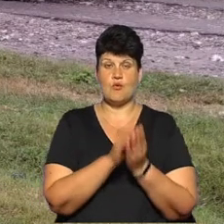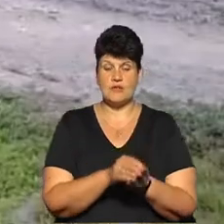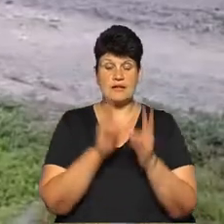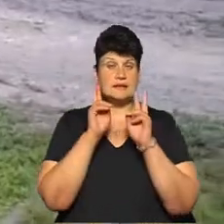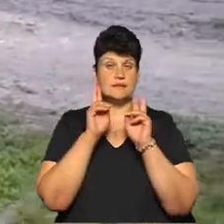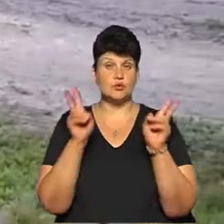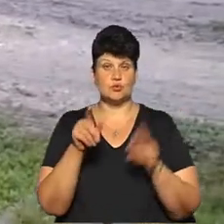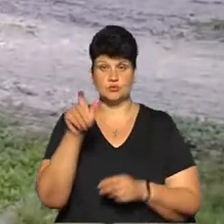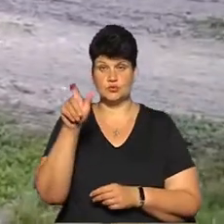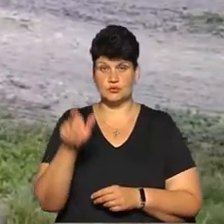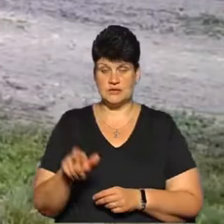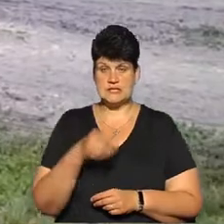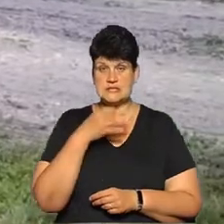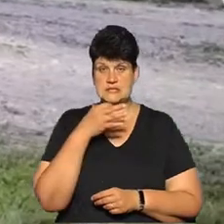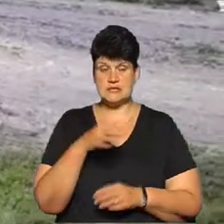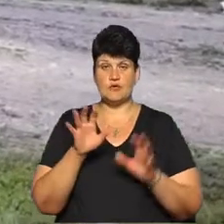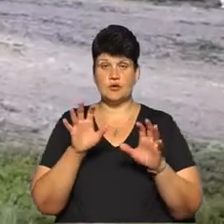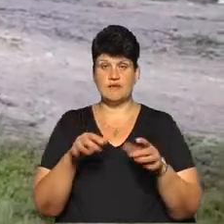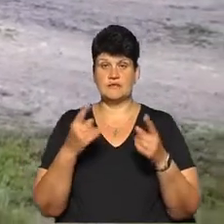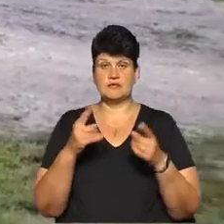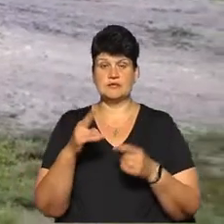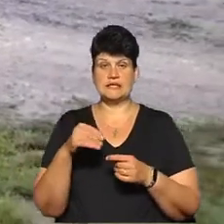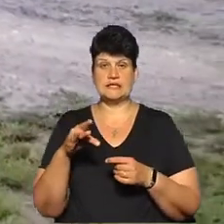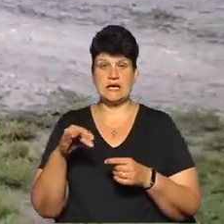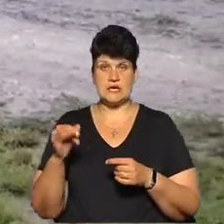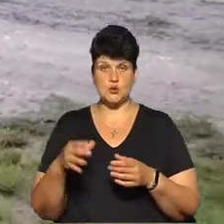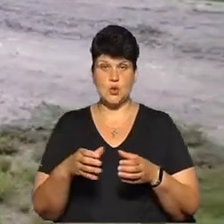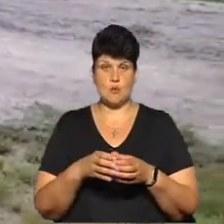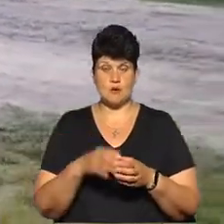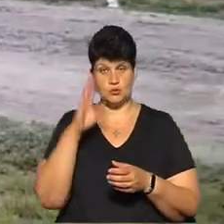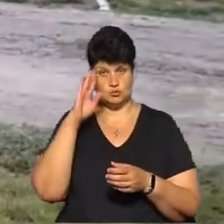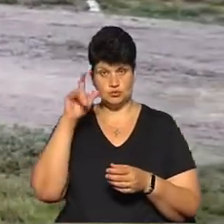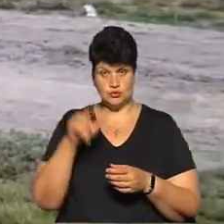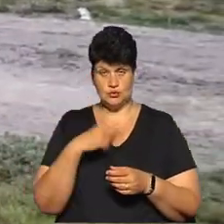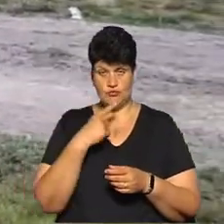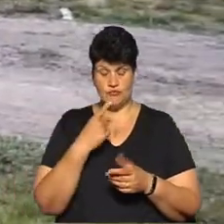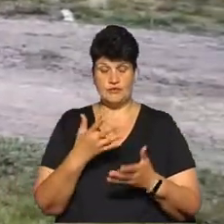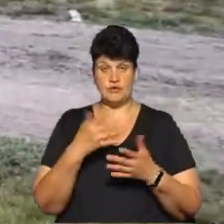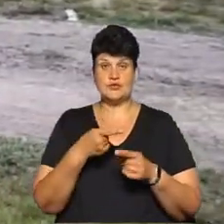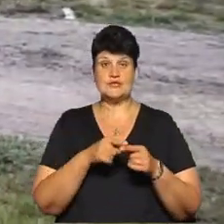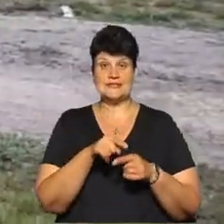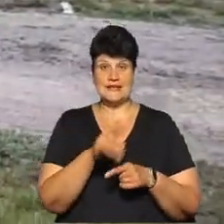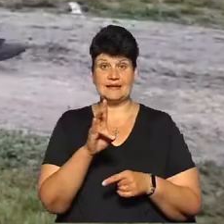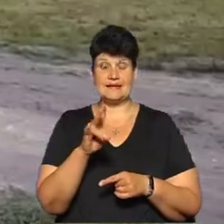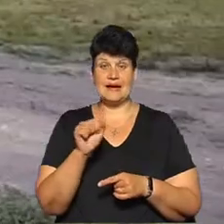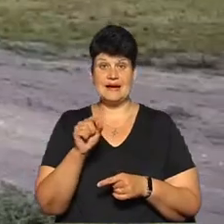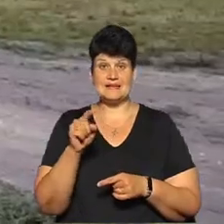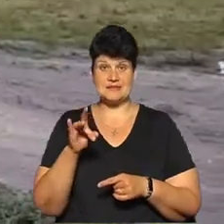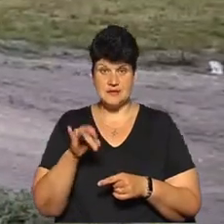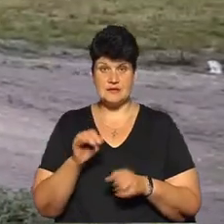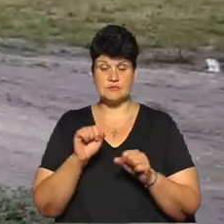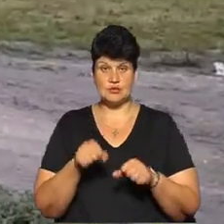особу, розповів голова Великодедеркальської громади Юрій Панасюк. Чоловік каже, встановити, що це Назар, змогли лише з допомогою тесту